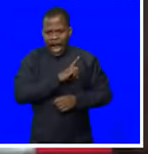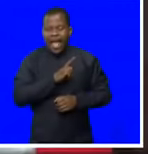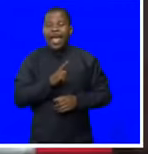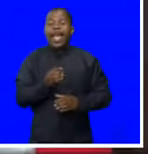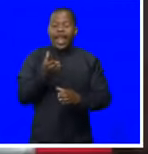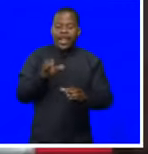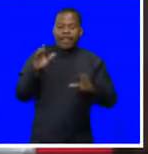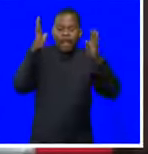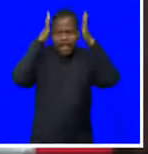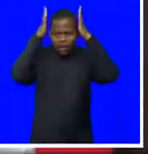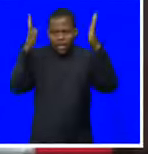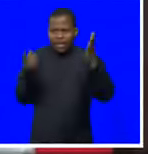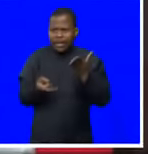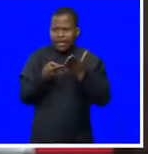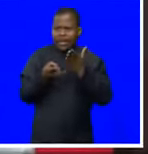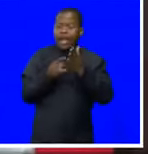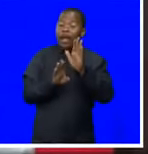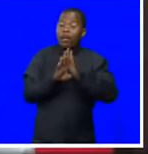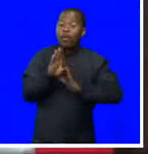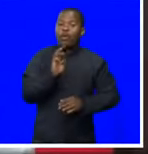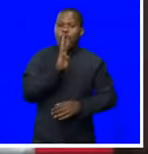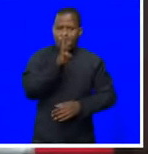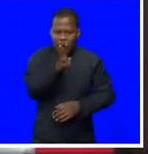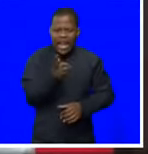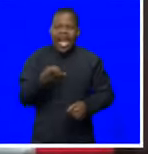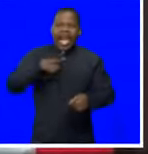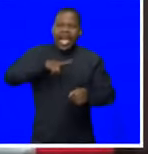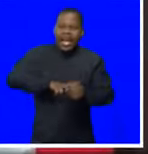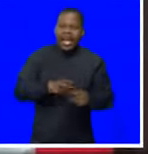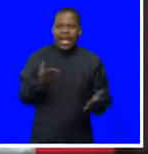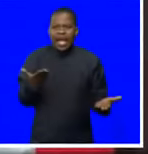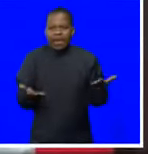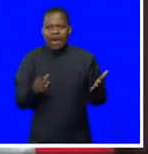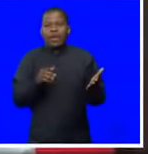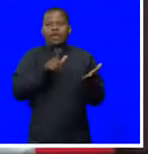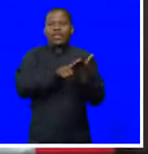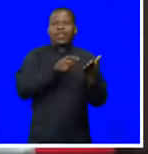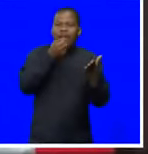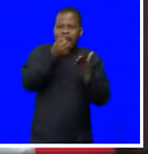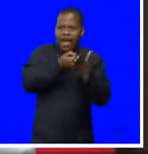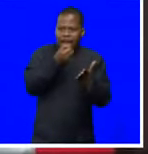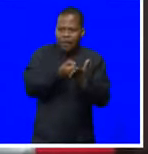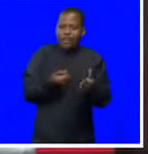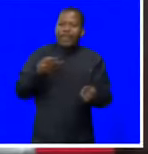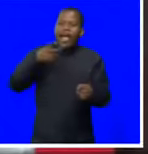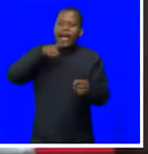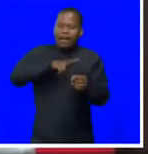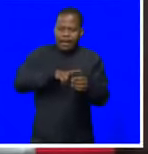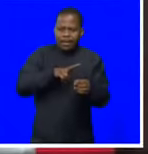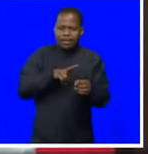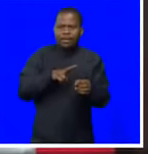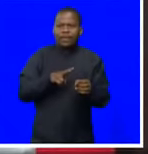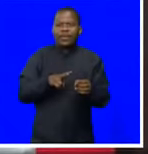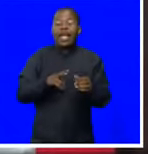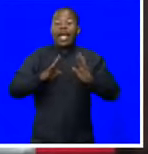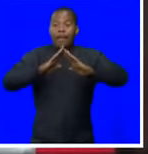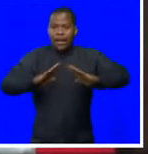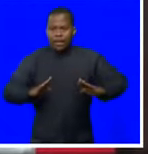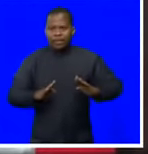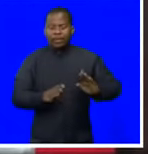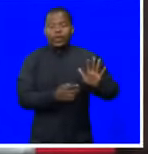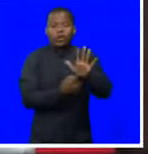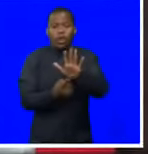kadike noma sisathi saya nje ngisangena kuyo le bhili. Lasikhombisa litiko. Ngoba